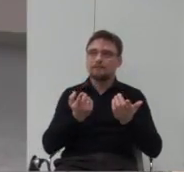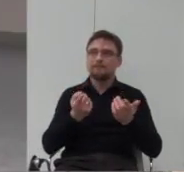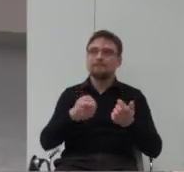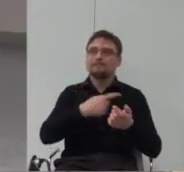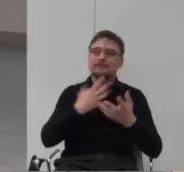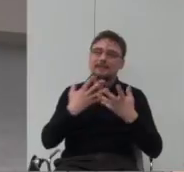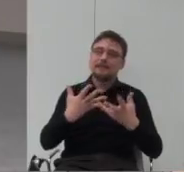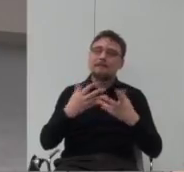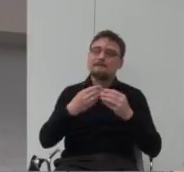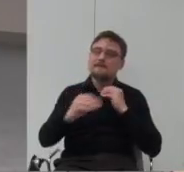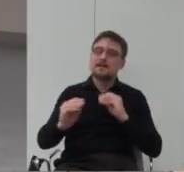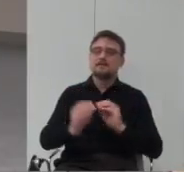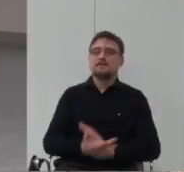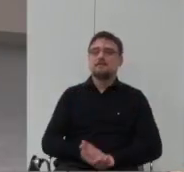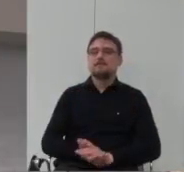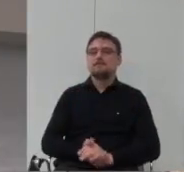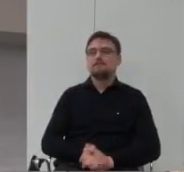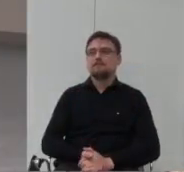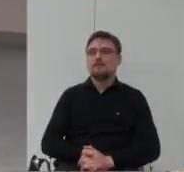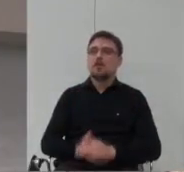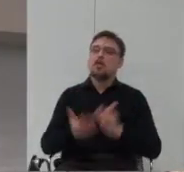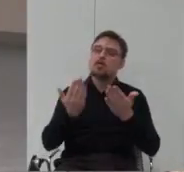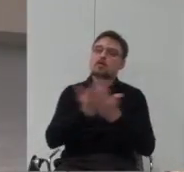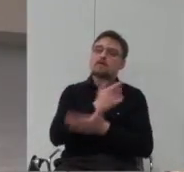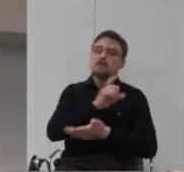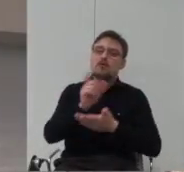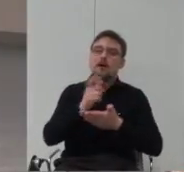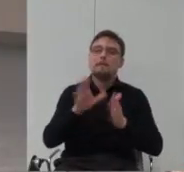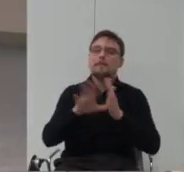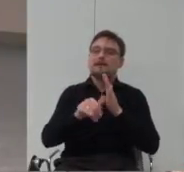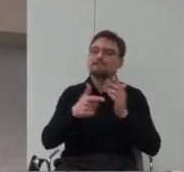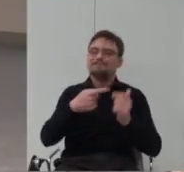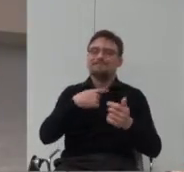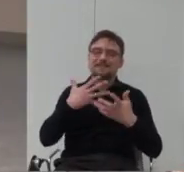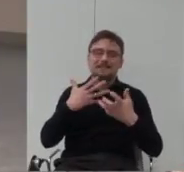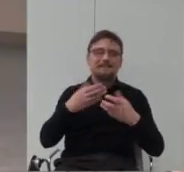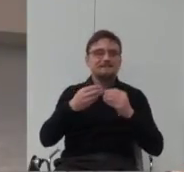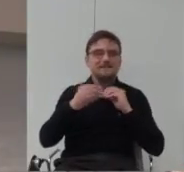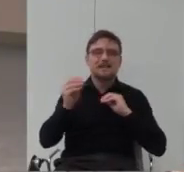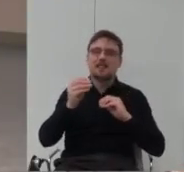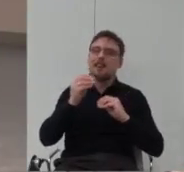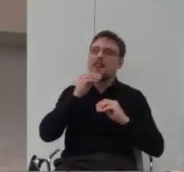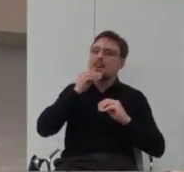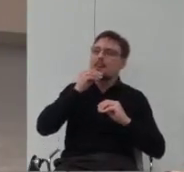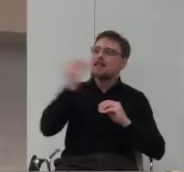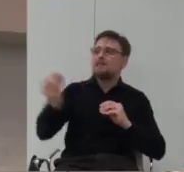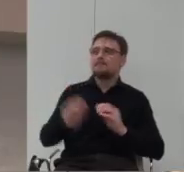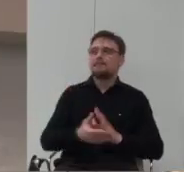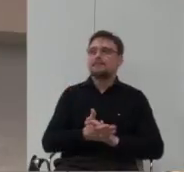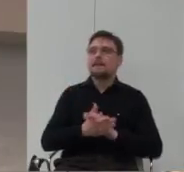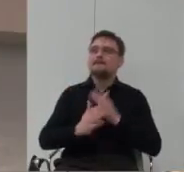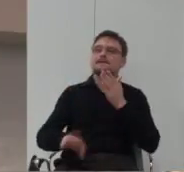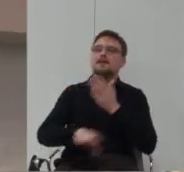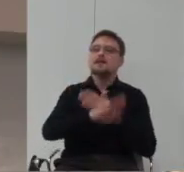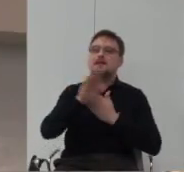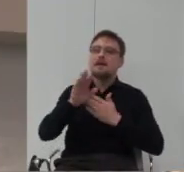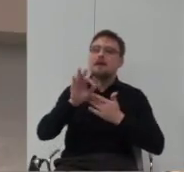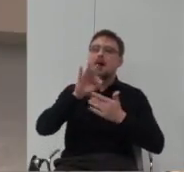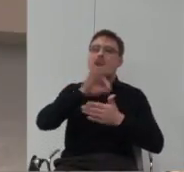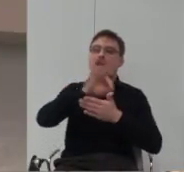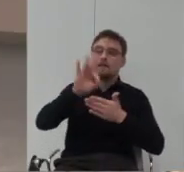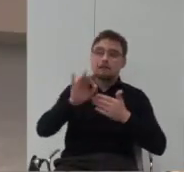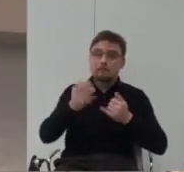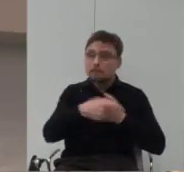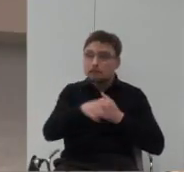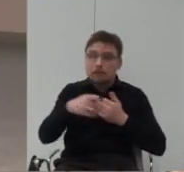czyli takiego rodzaju wybiegu dla mieszkańców, ale chyba oczekujemy czegoś więcej po współczesnym